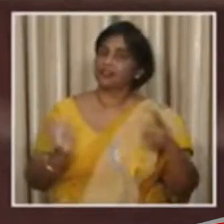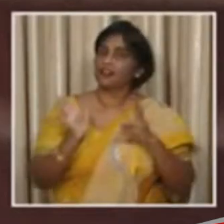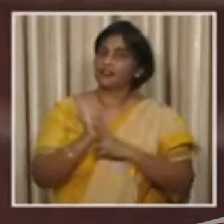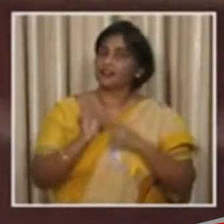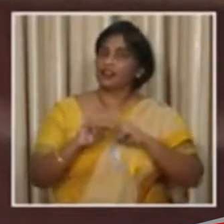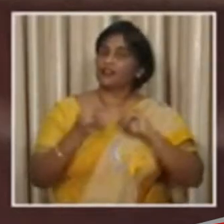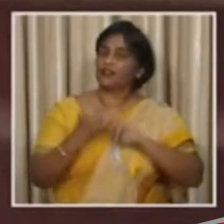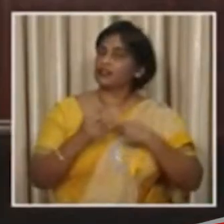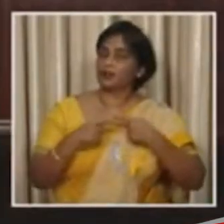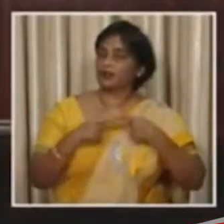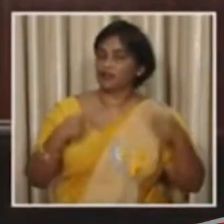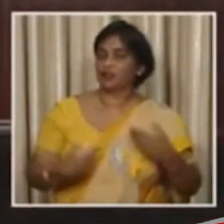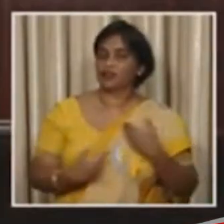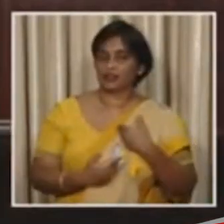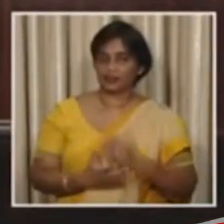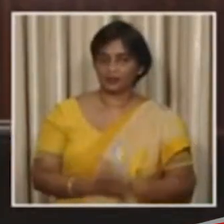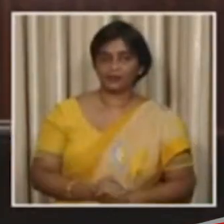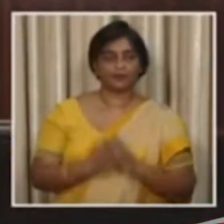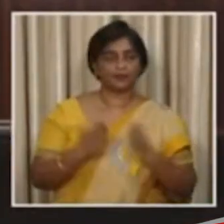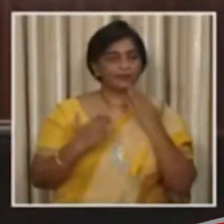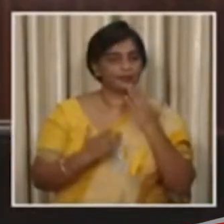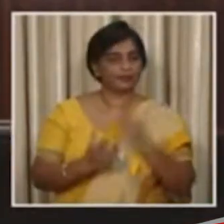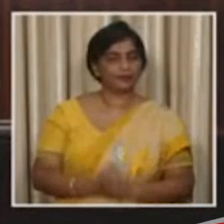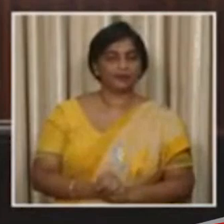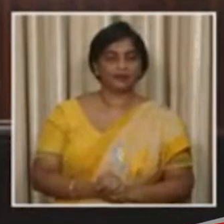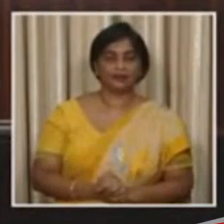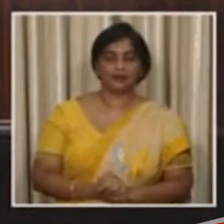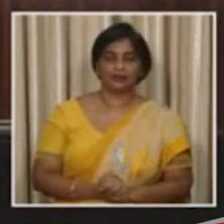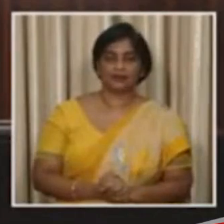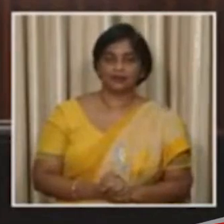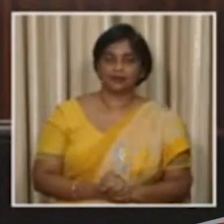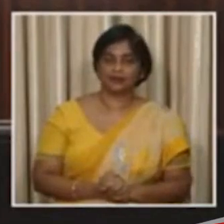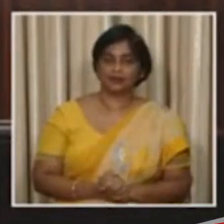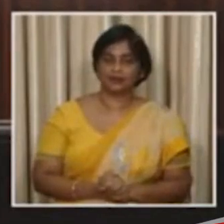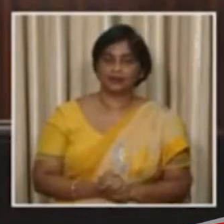විරුද්ධ වුණේ. හරි, බොහොම සුදි.